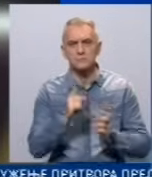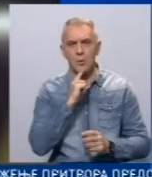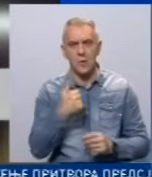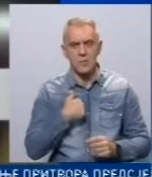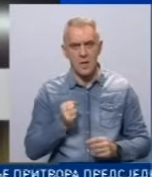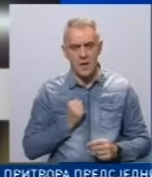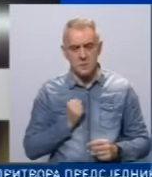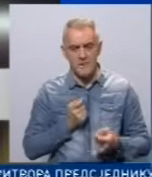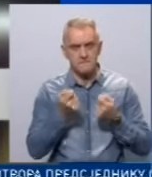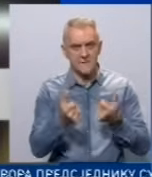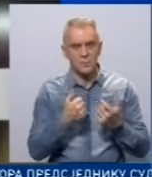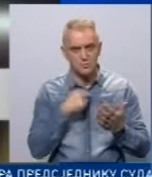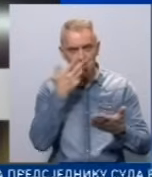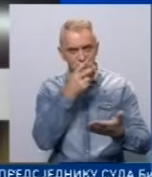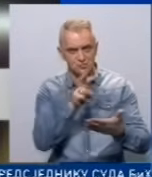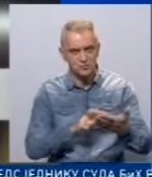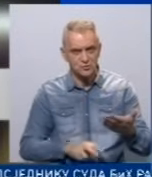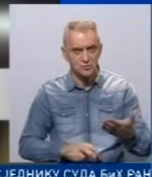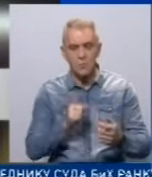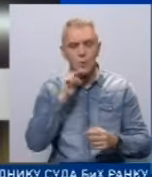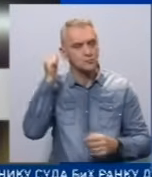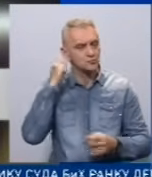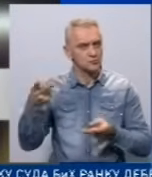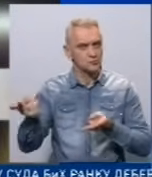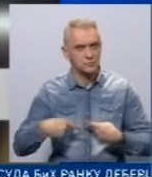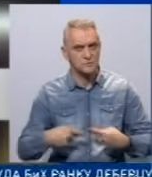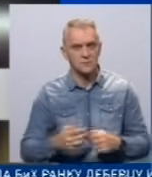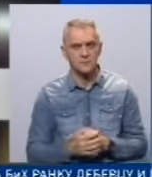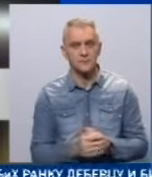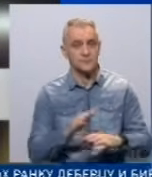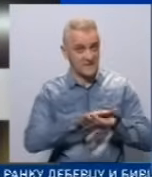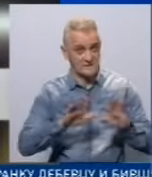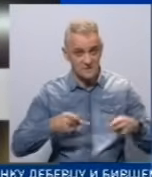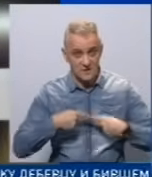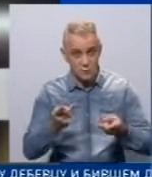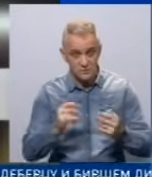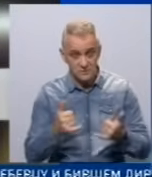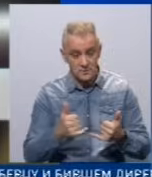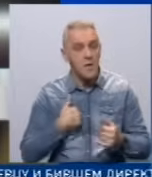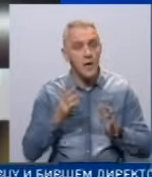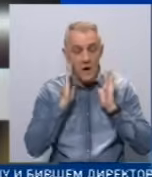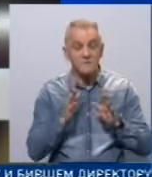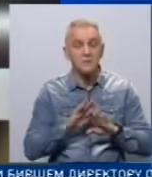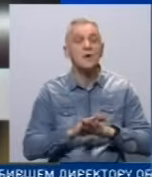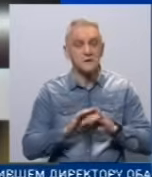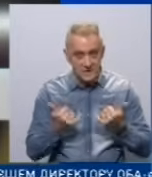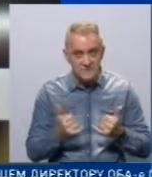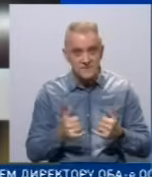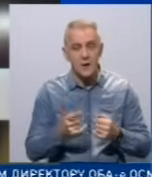da pročitam juče i koji su mi dostavljeni. Nisu vam svi dostavljeni, tako? Ja vjerujem da jesu izuzev ova